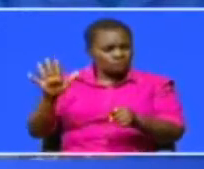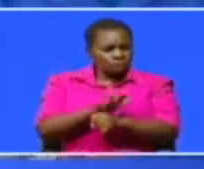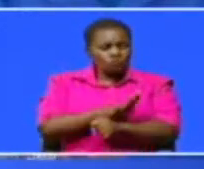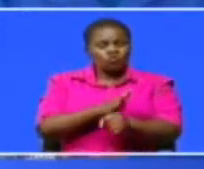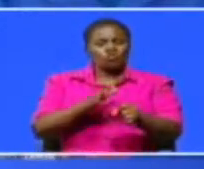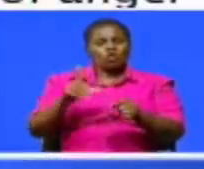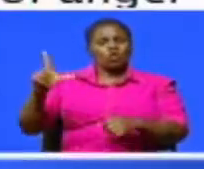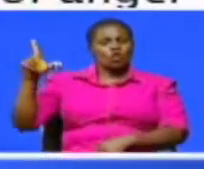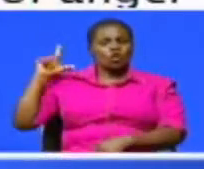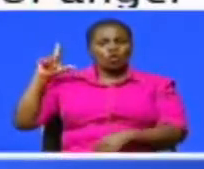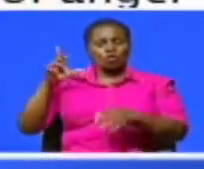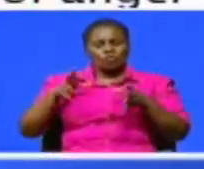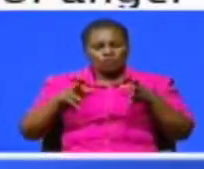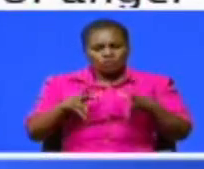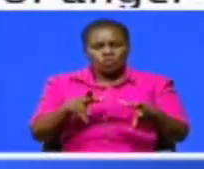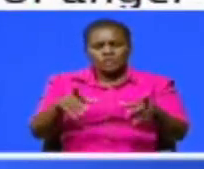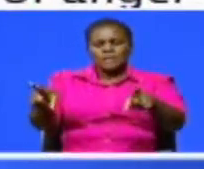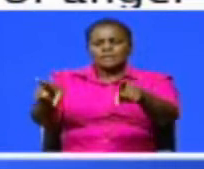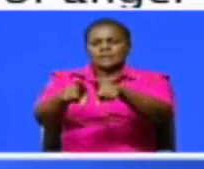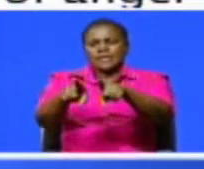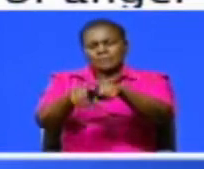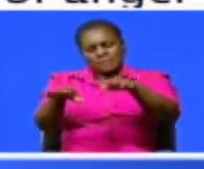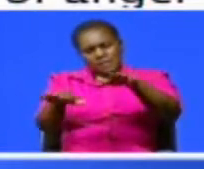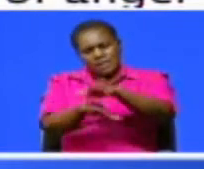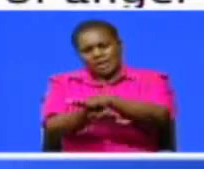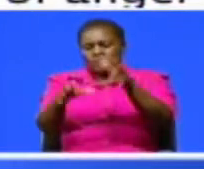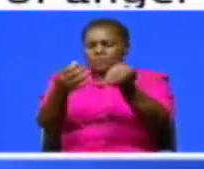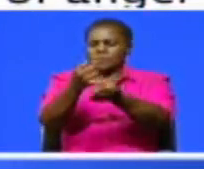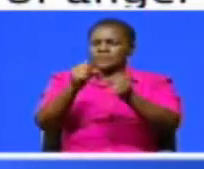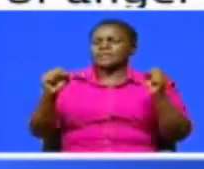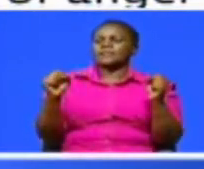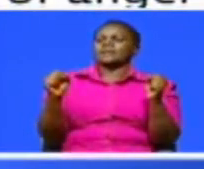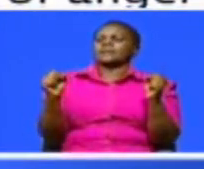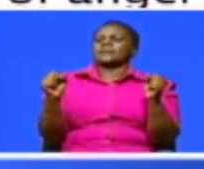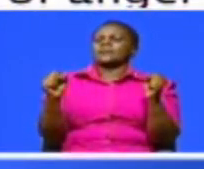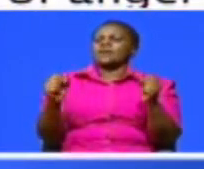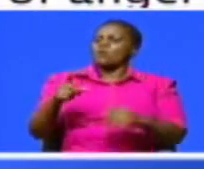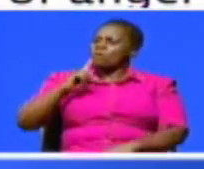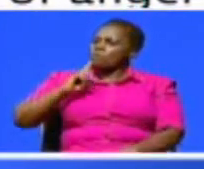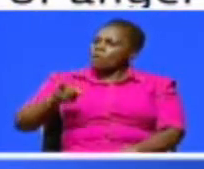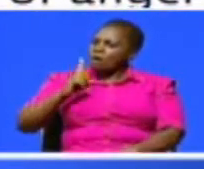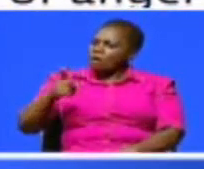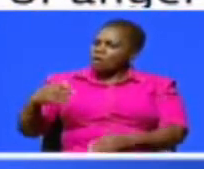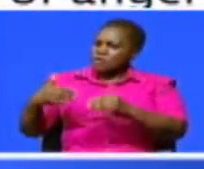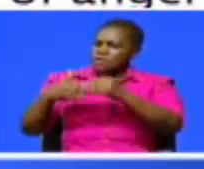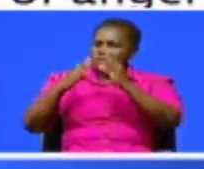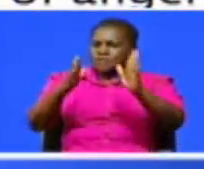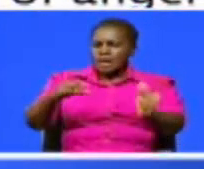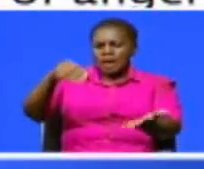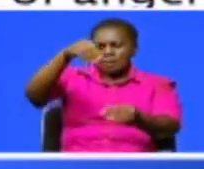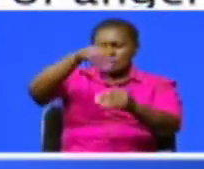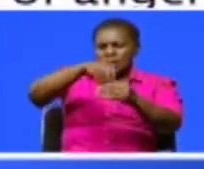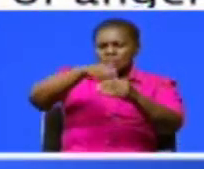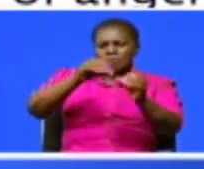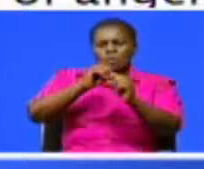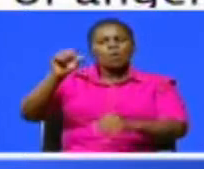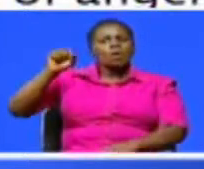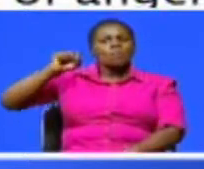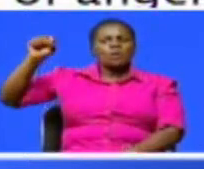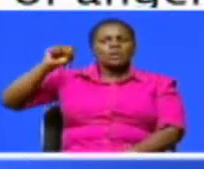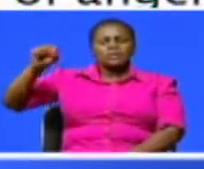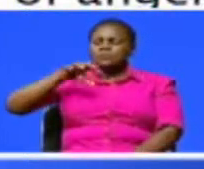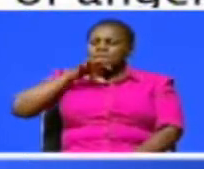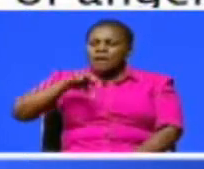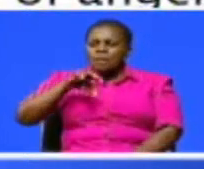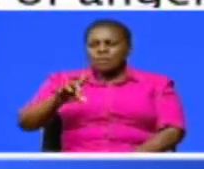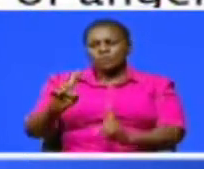law. Kwa upande wake, naibu wa rais William Ruto amewaonya viongozi kutojihusisha na siasa za